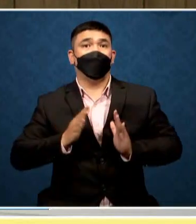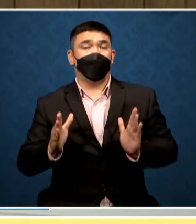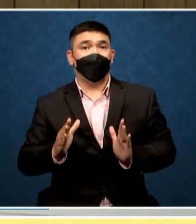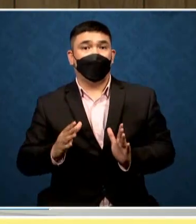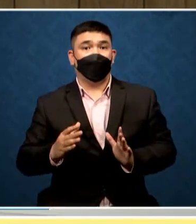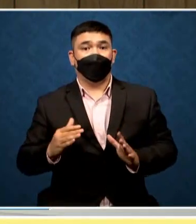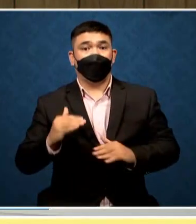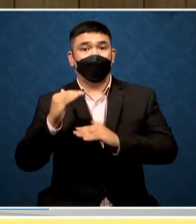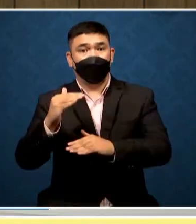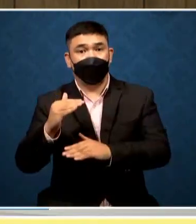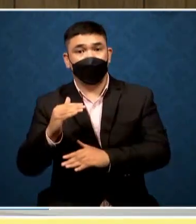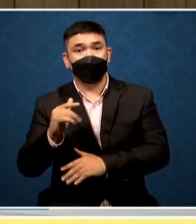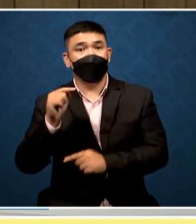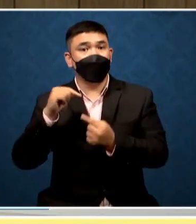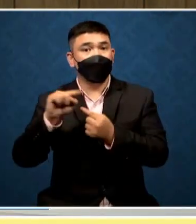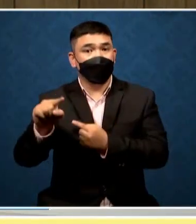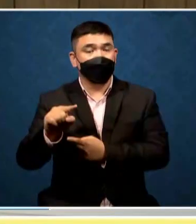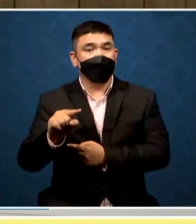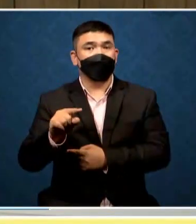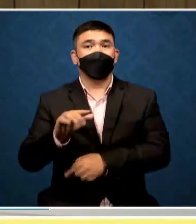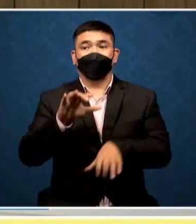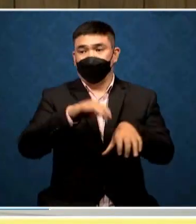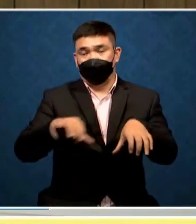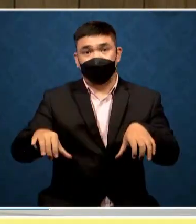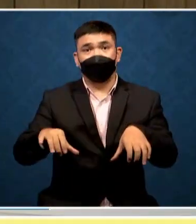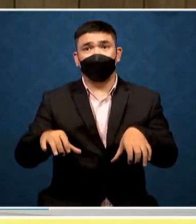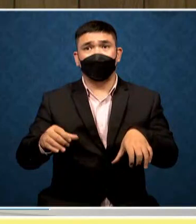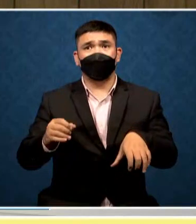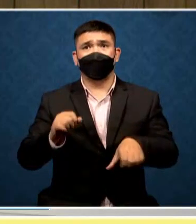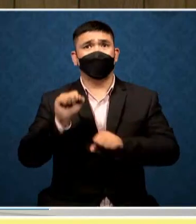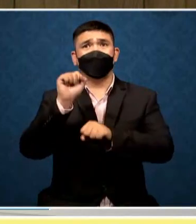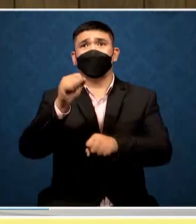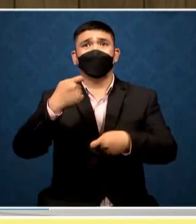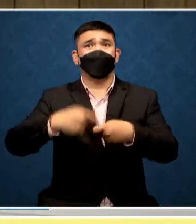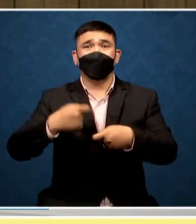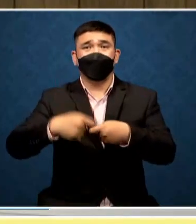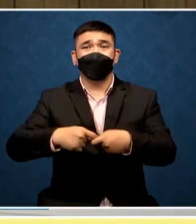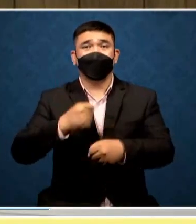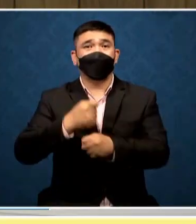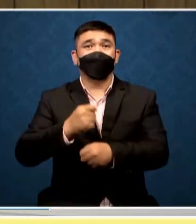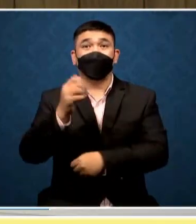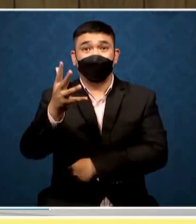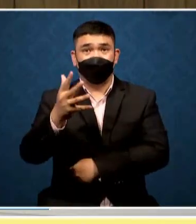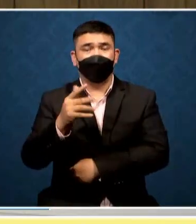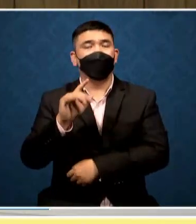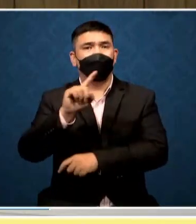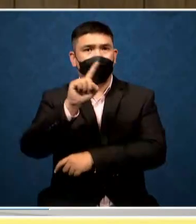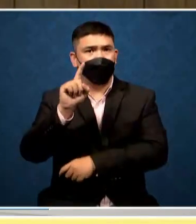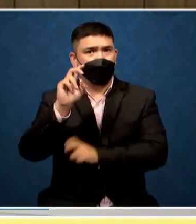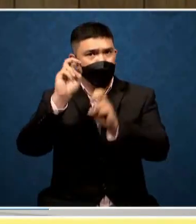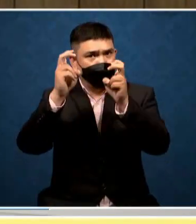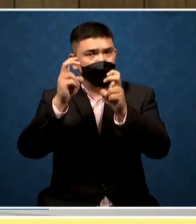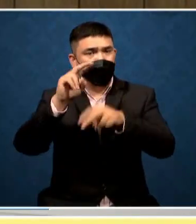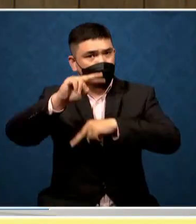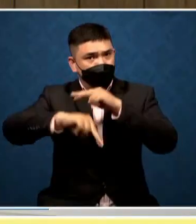ติเทศบัญญัติของท้องถิ่นหลายที่ที่ว่ายังออกไม่ได้ยังไงเนี่ยตรงนี้ก็ทำเป็นประเด็นที่เราจะต้องไปตรวจ